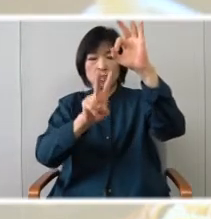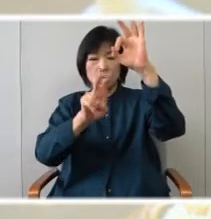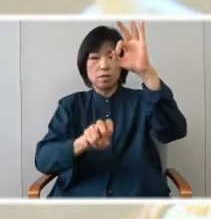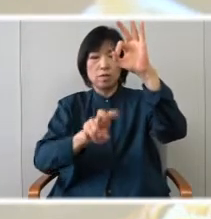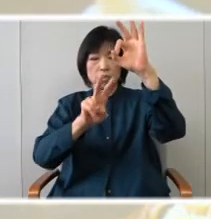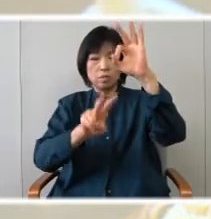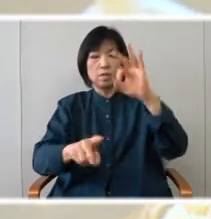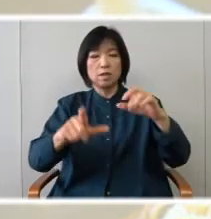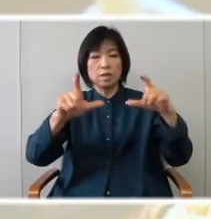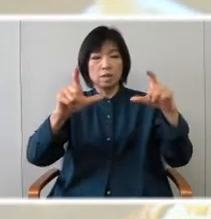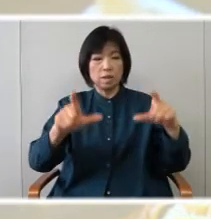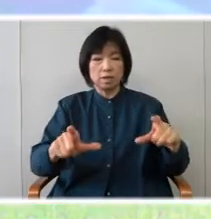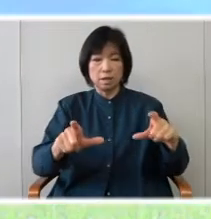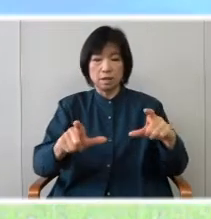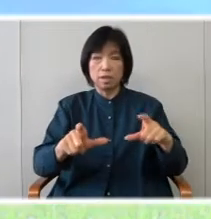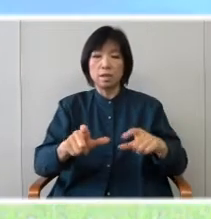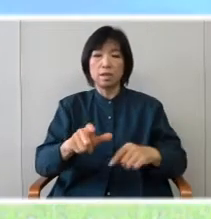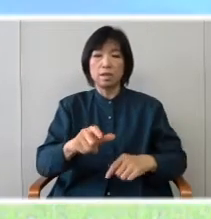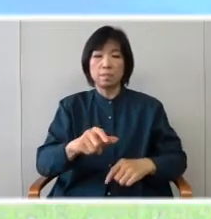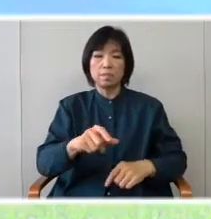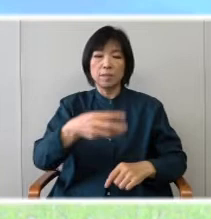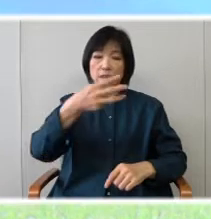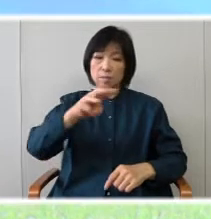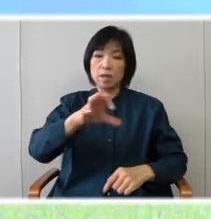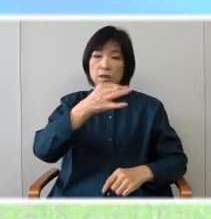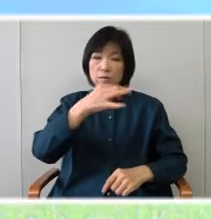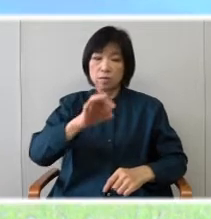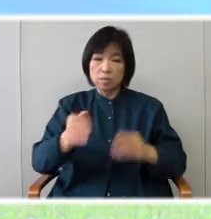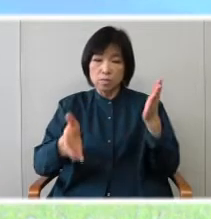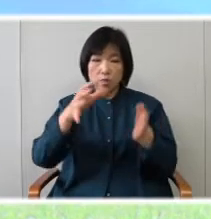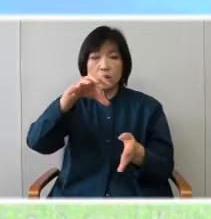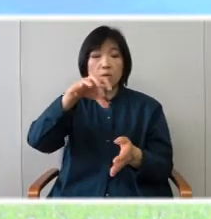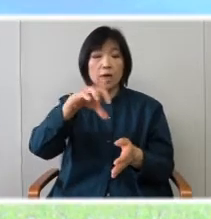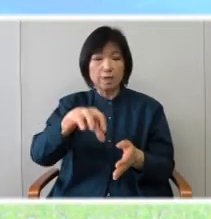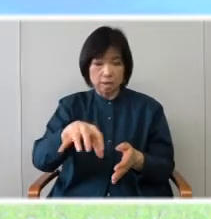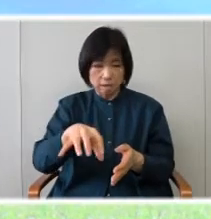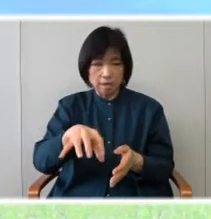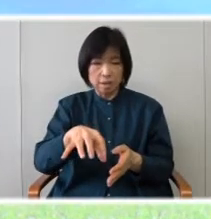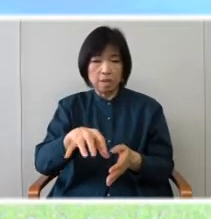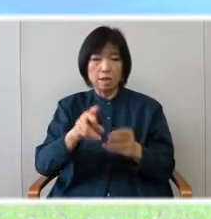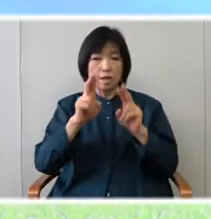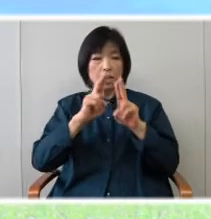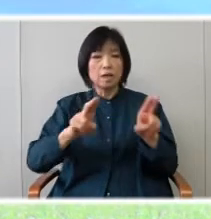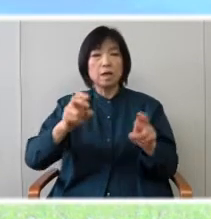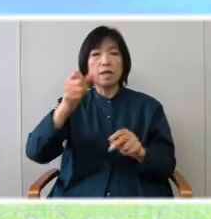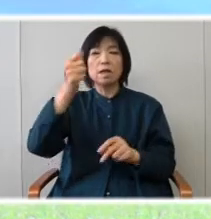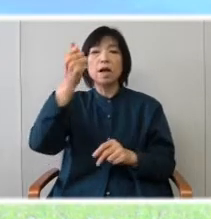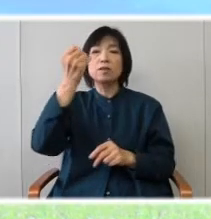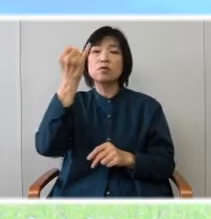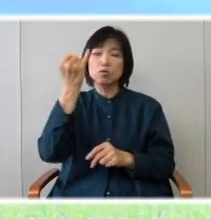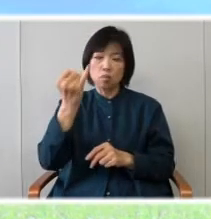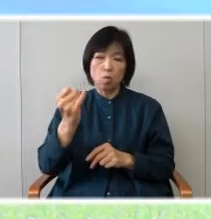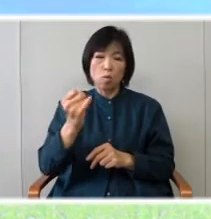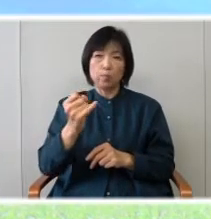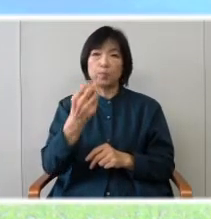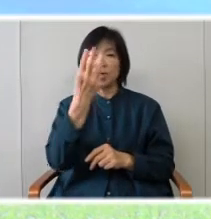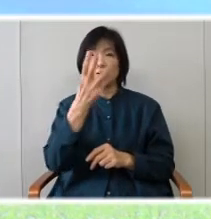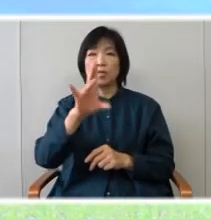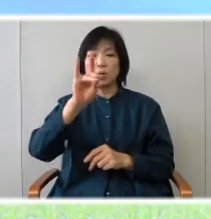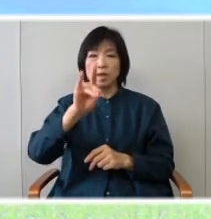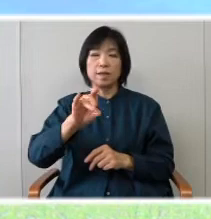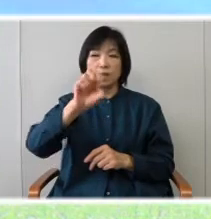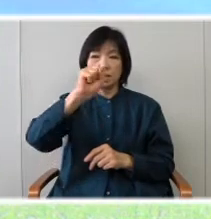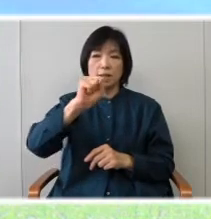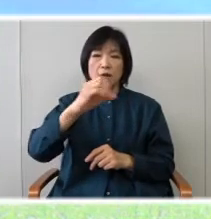鈴保育園で由紀沙織さんが来て子どもたちに童謡を歌ったり、日本語の正しいこ